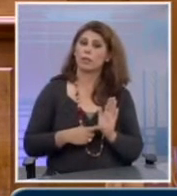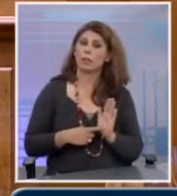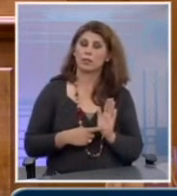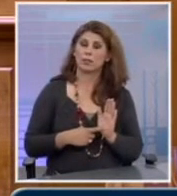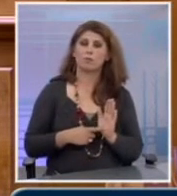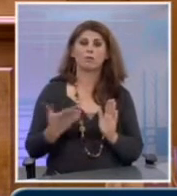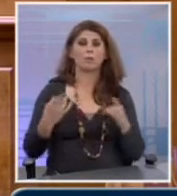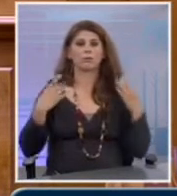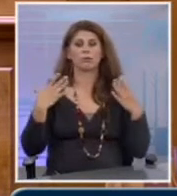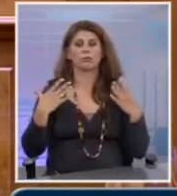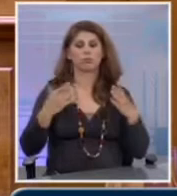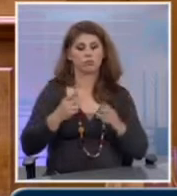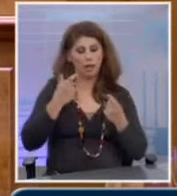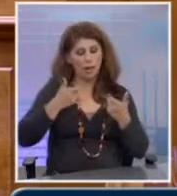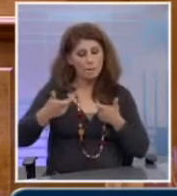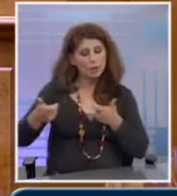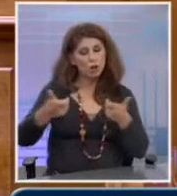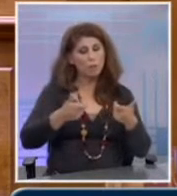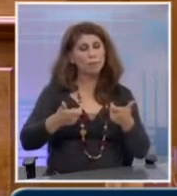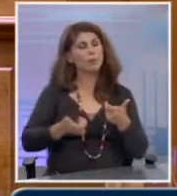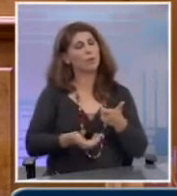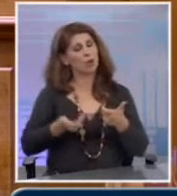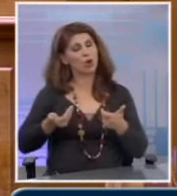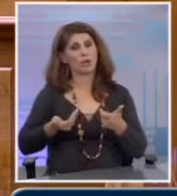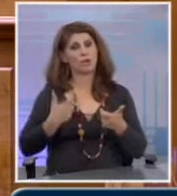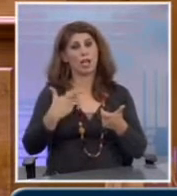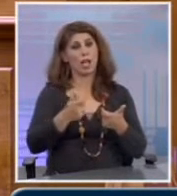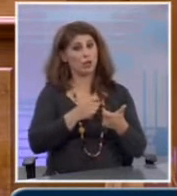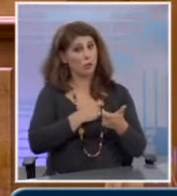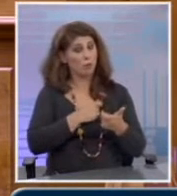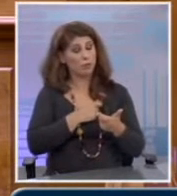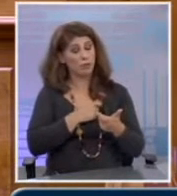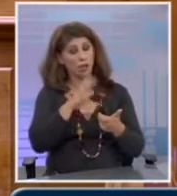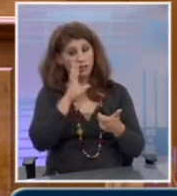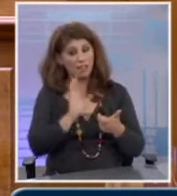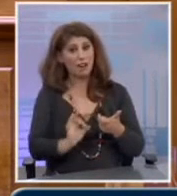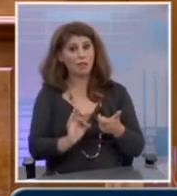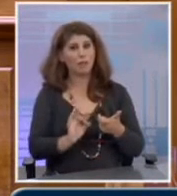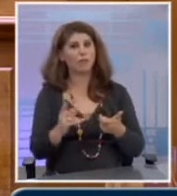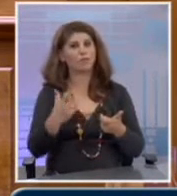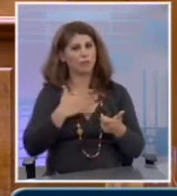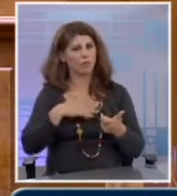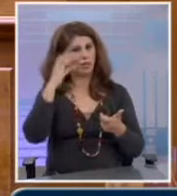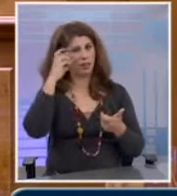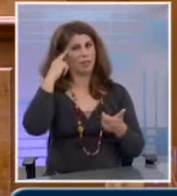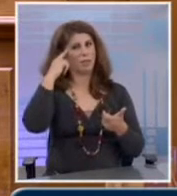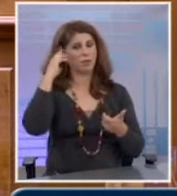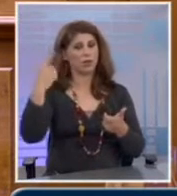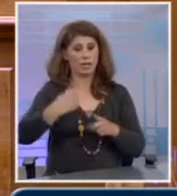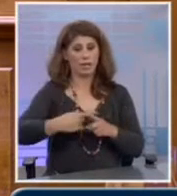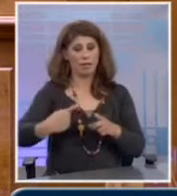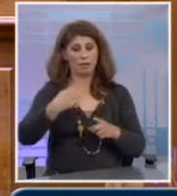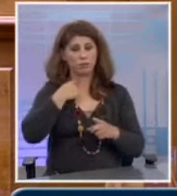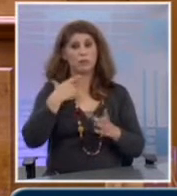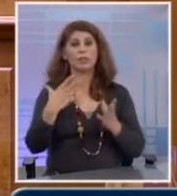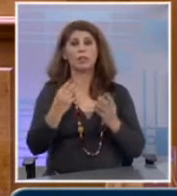από την Επιτροπή μία ώρα νωρίτερα. Την αξιοπιστία που θα ήθελα να θυμίσω πως η χώρα απόλεσε όταν για